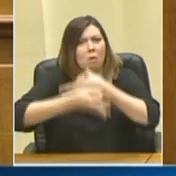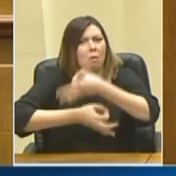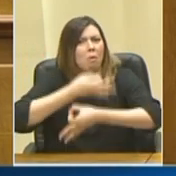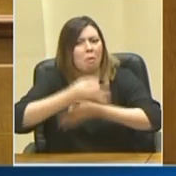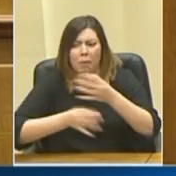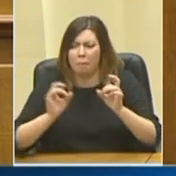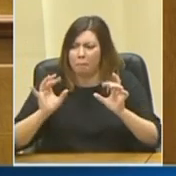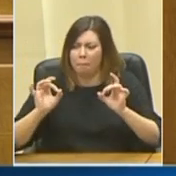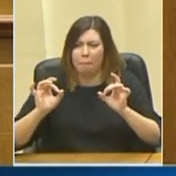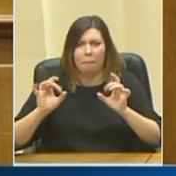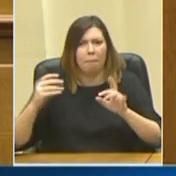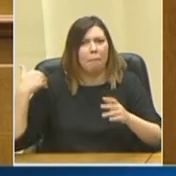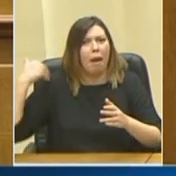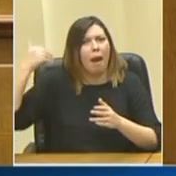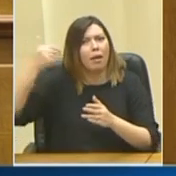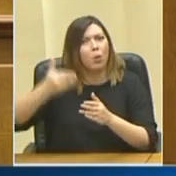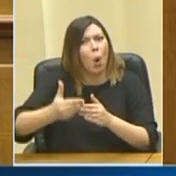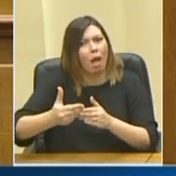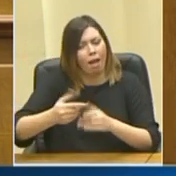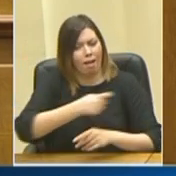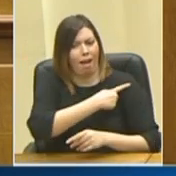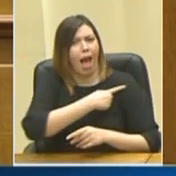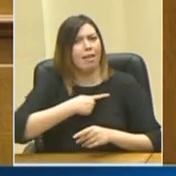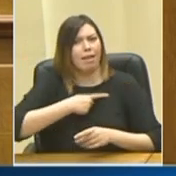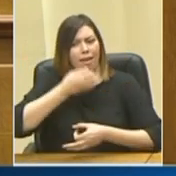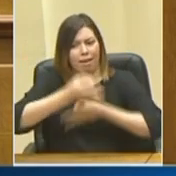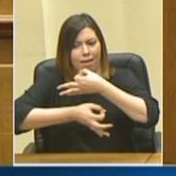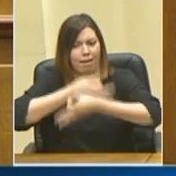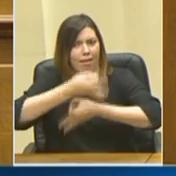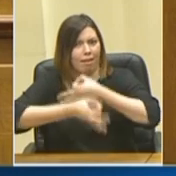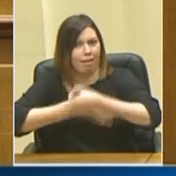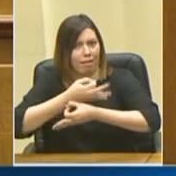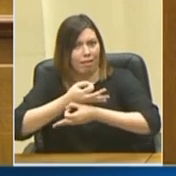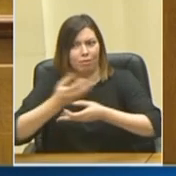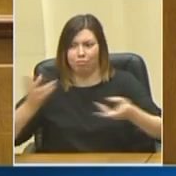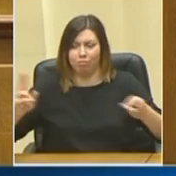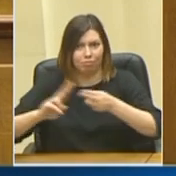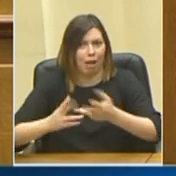κάνουμε σε επίπεδο αρχηγών ολομέλειες.